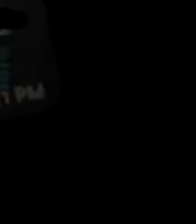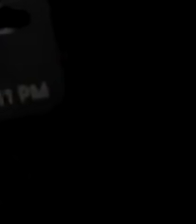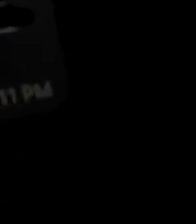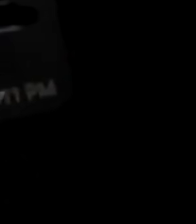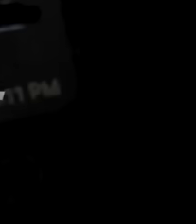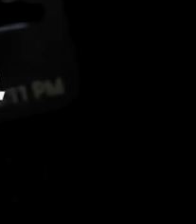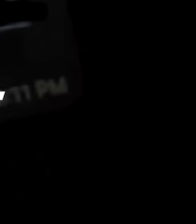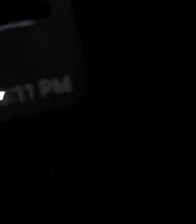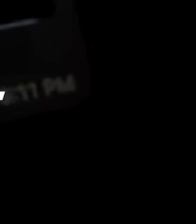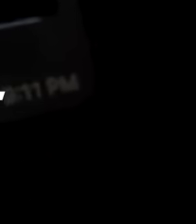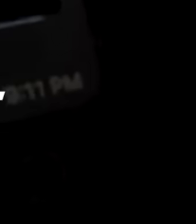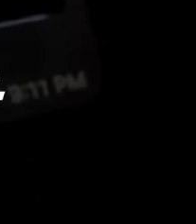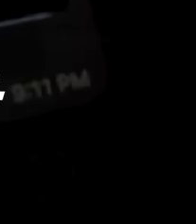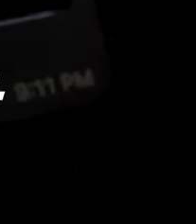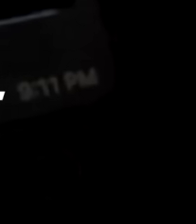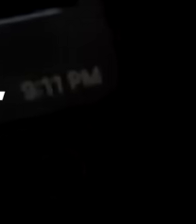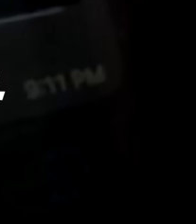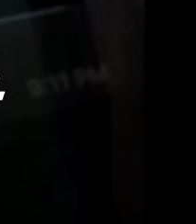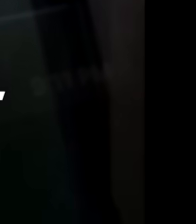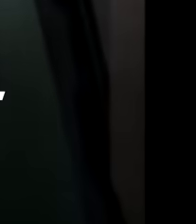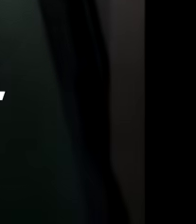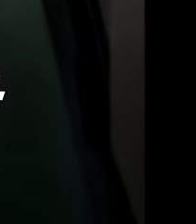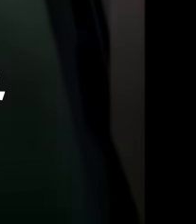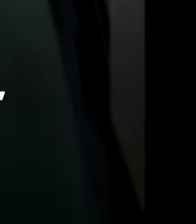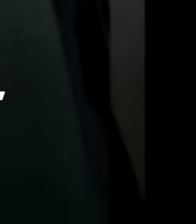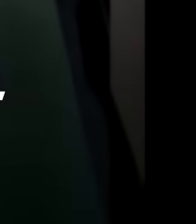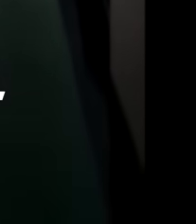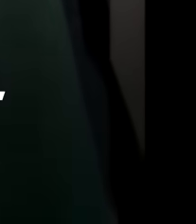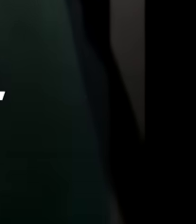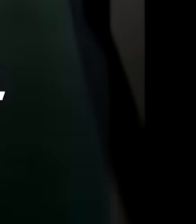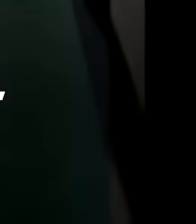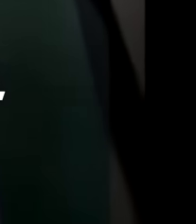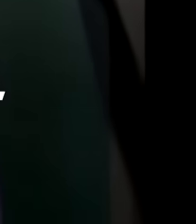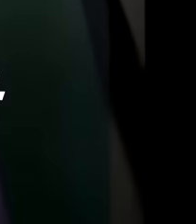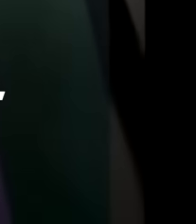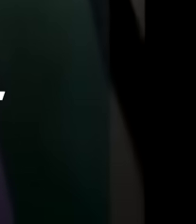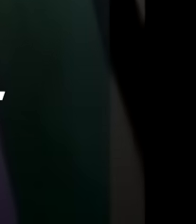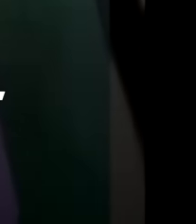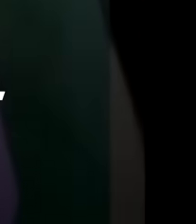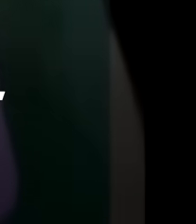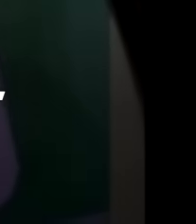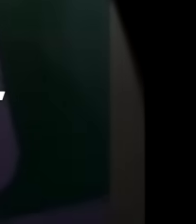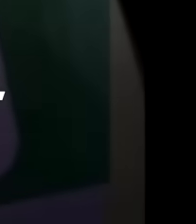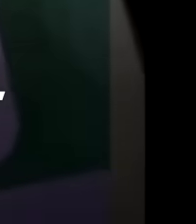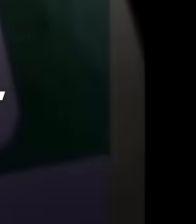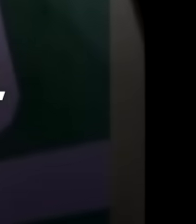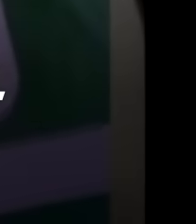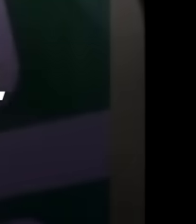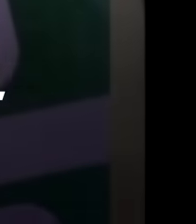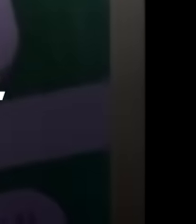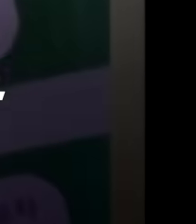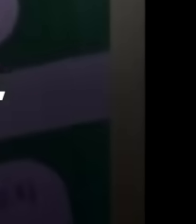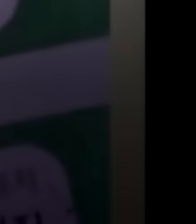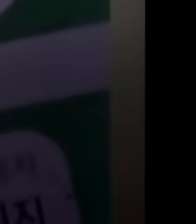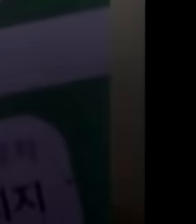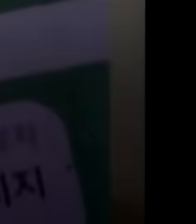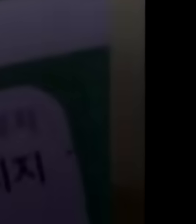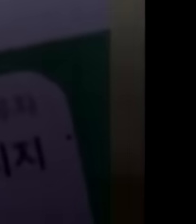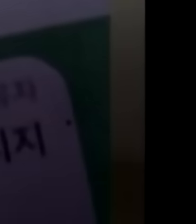안내합니다. 특정 중고등학교 명단과 이름을 나열하거나 이런 영상을 판매한다는 글도